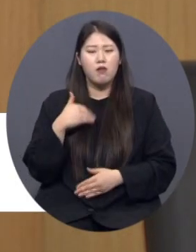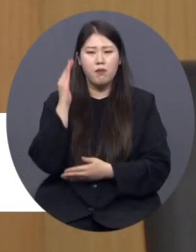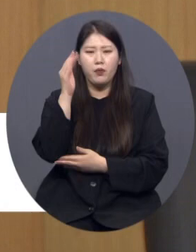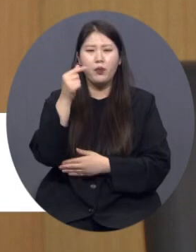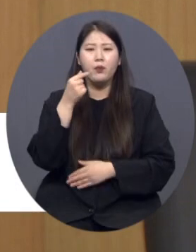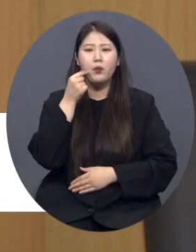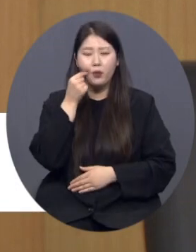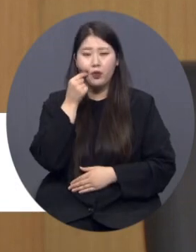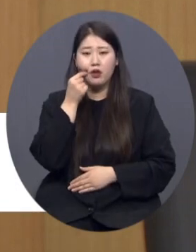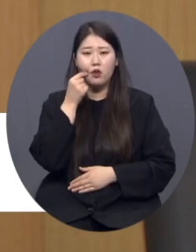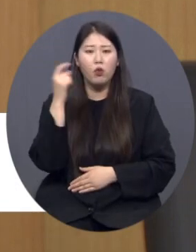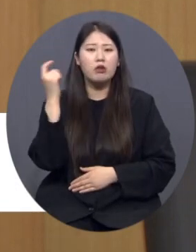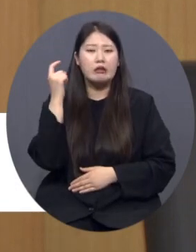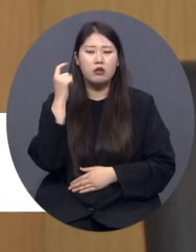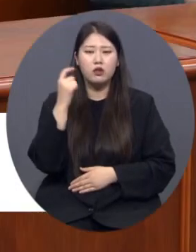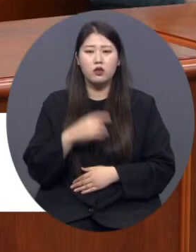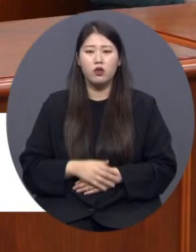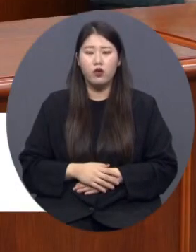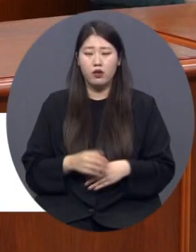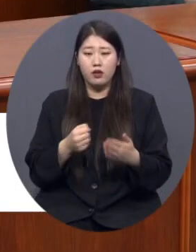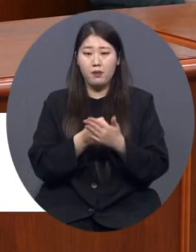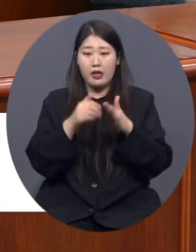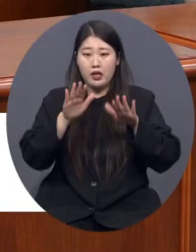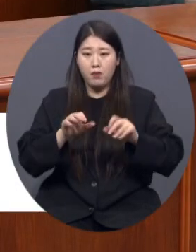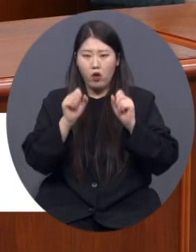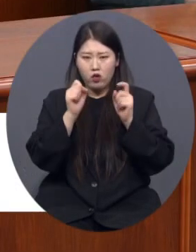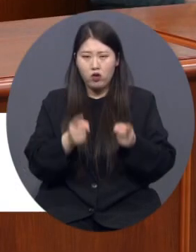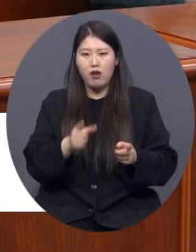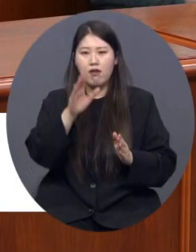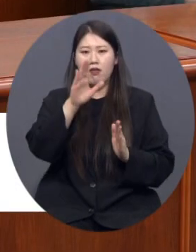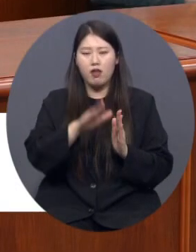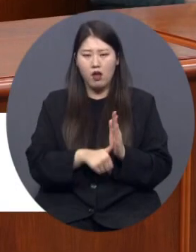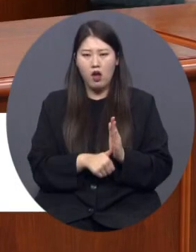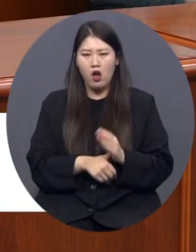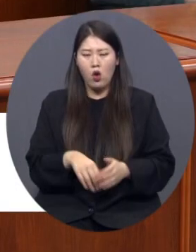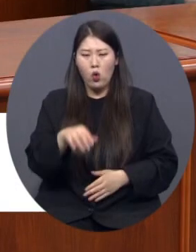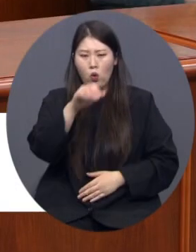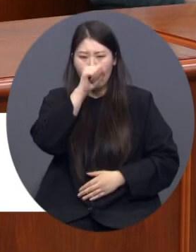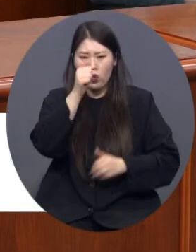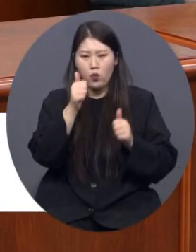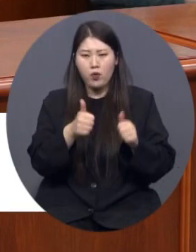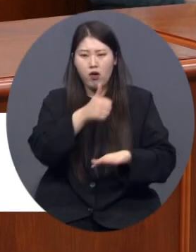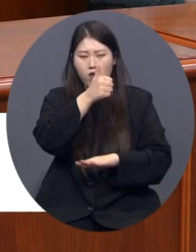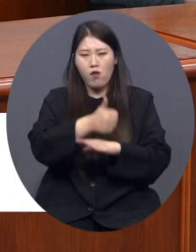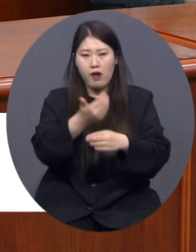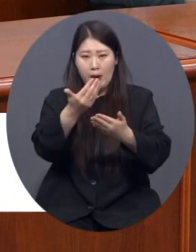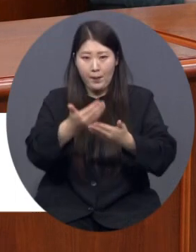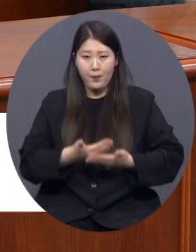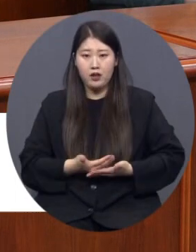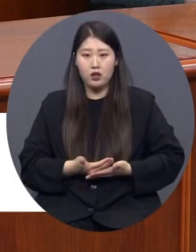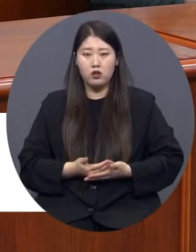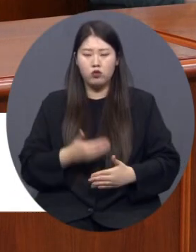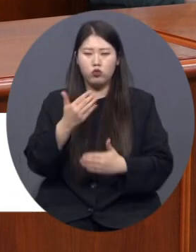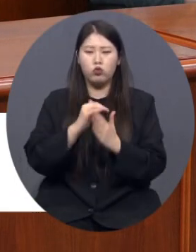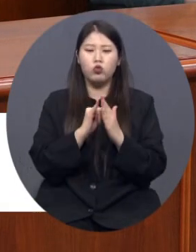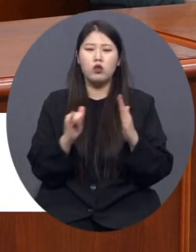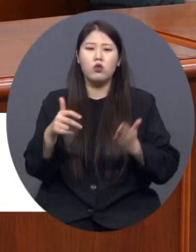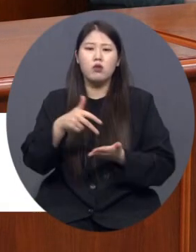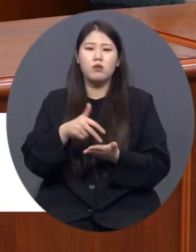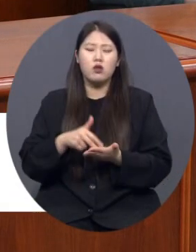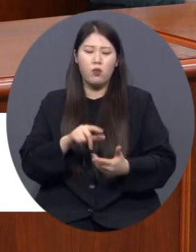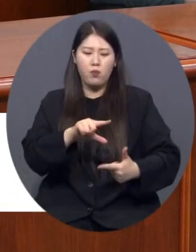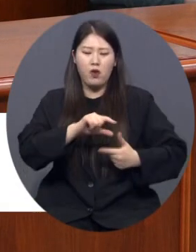들었거든요. 그래서 이번 기회에 좋은 판결이 나서 저희 유가족들이 명예회복도